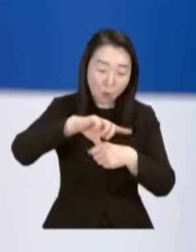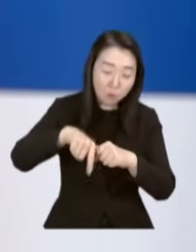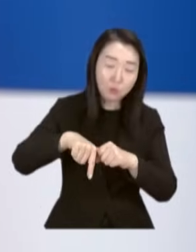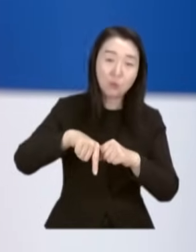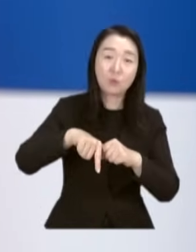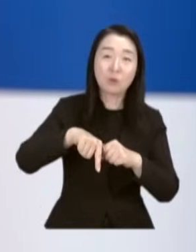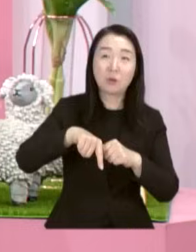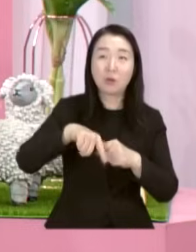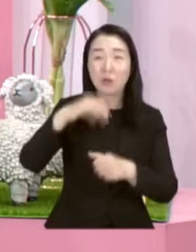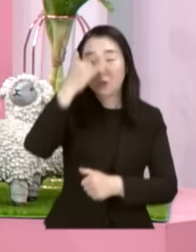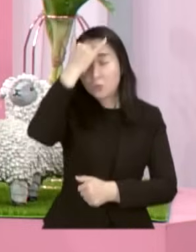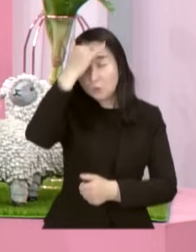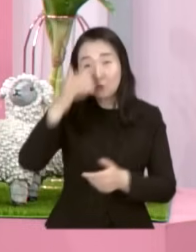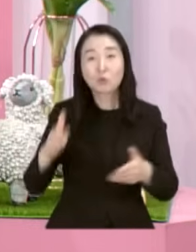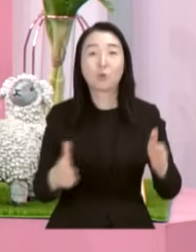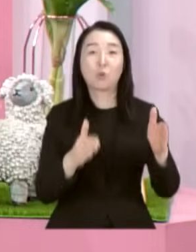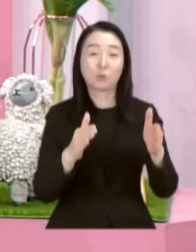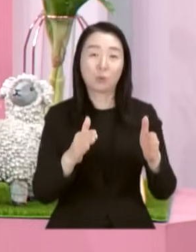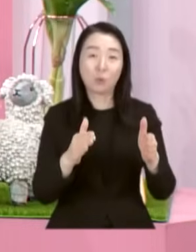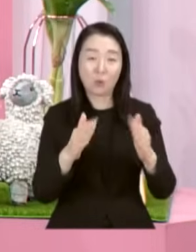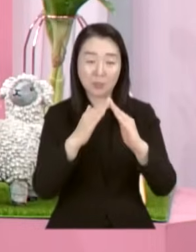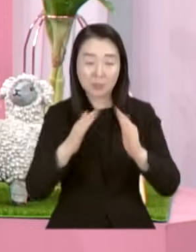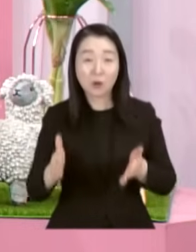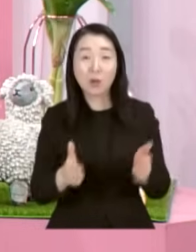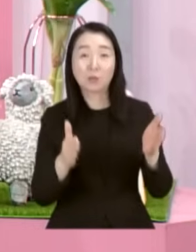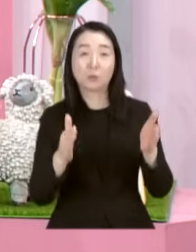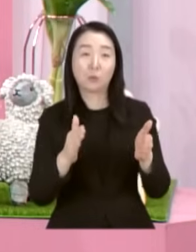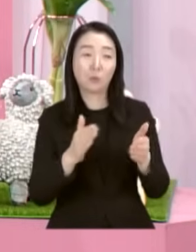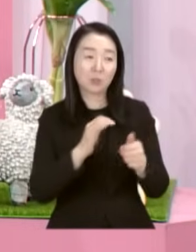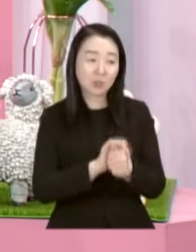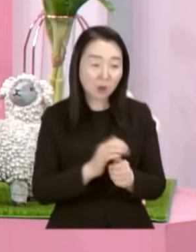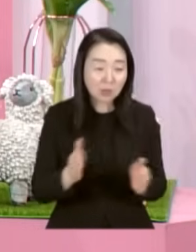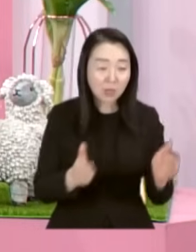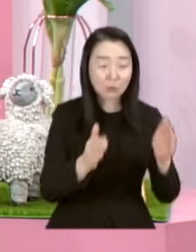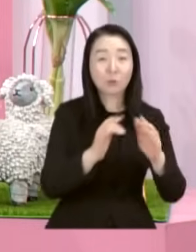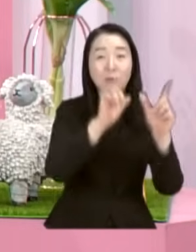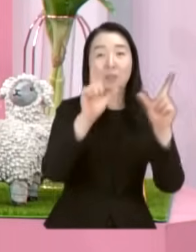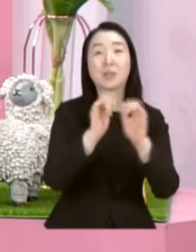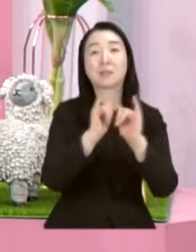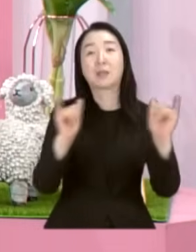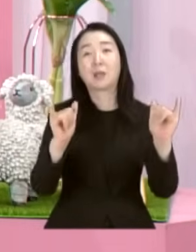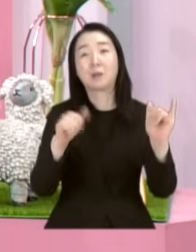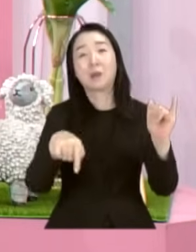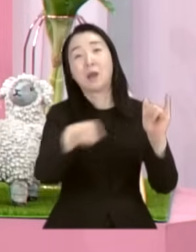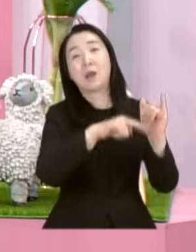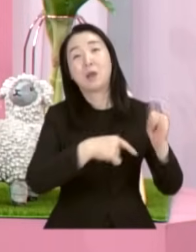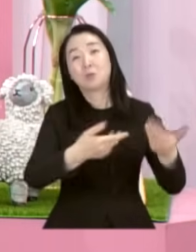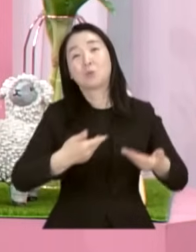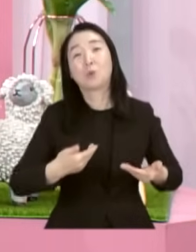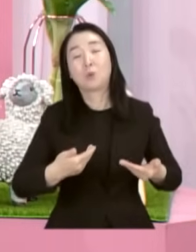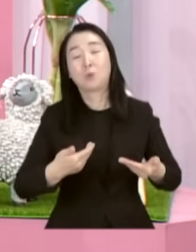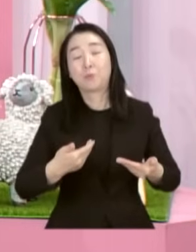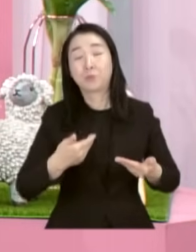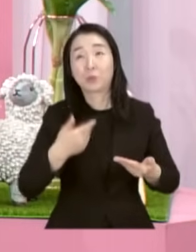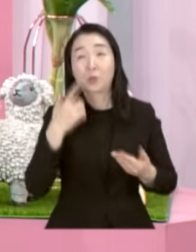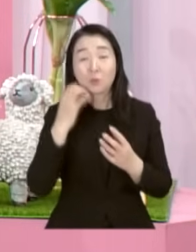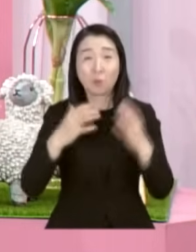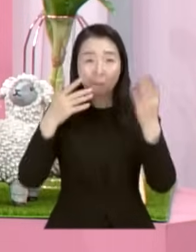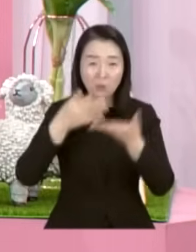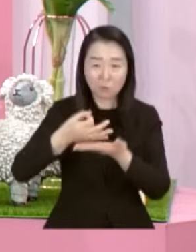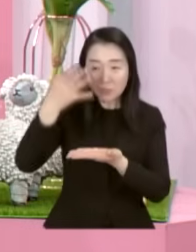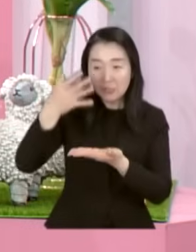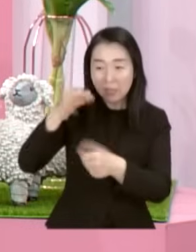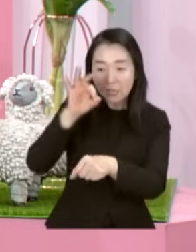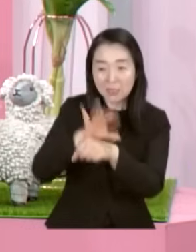아니라 충청도, 전라도, 경상도 그 먼데 사시는 분들이 또 배추값이 뭐 비싸가지고